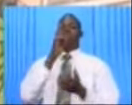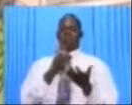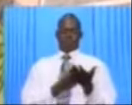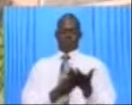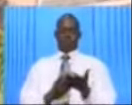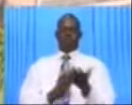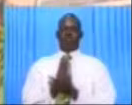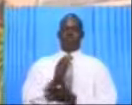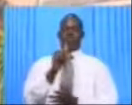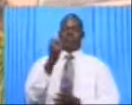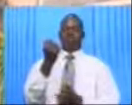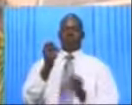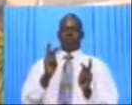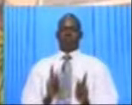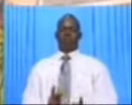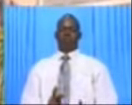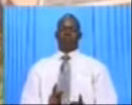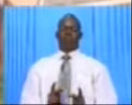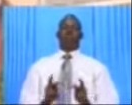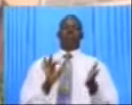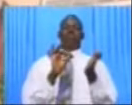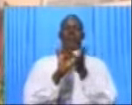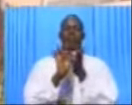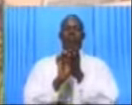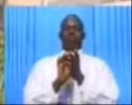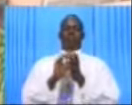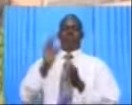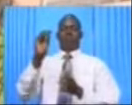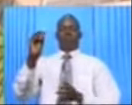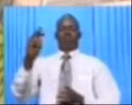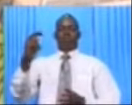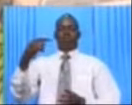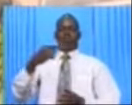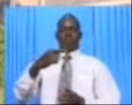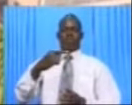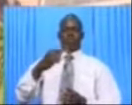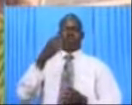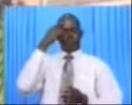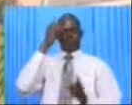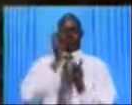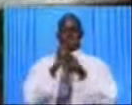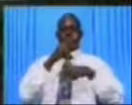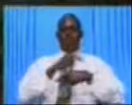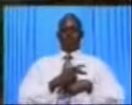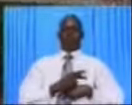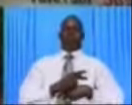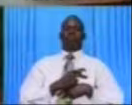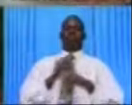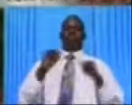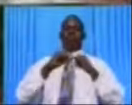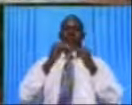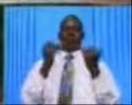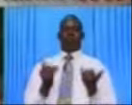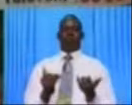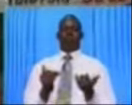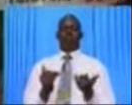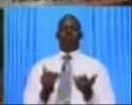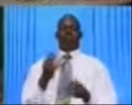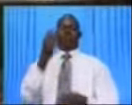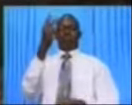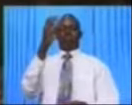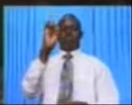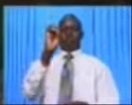basons sur les ONG pour produire ces journaux qui le plus souvent ne s'abonnent pas. Et de